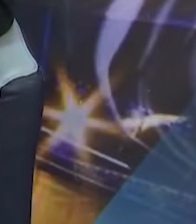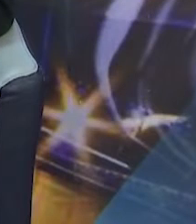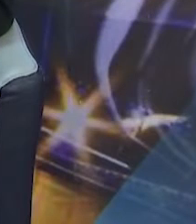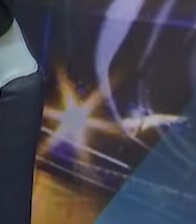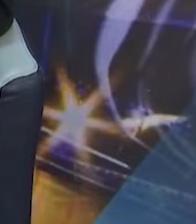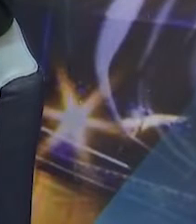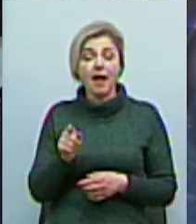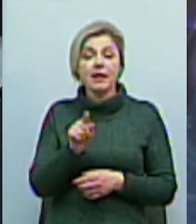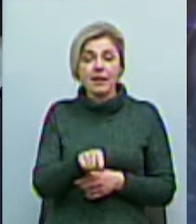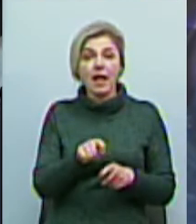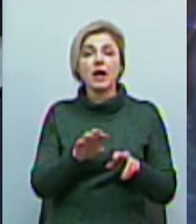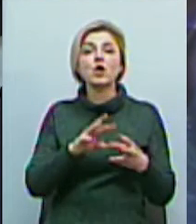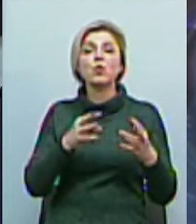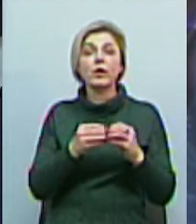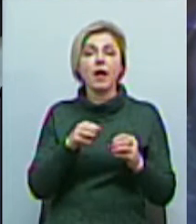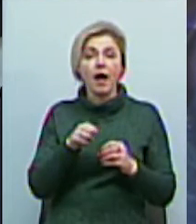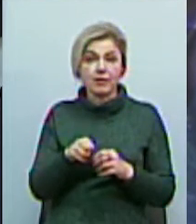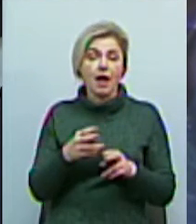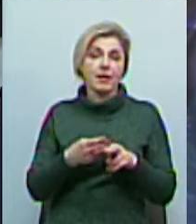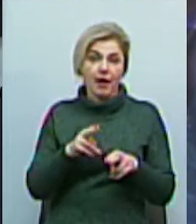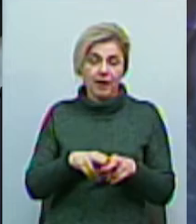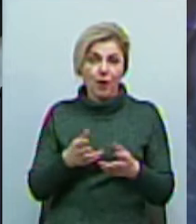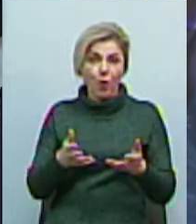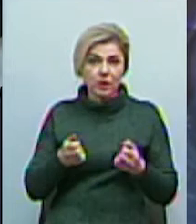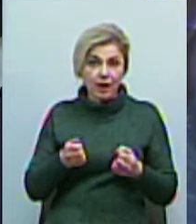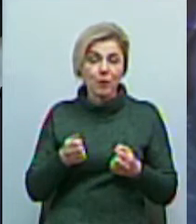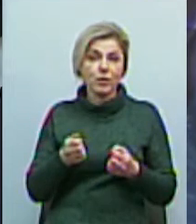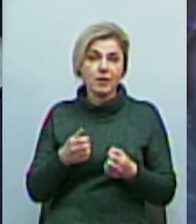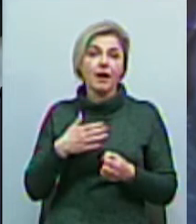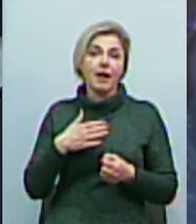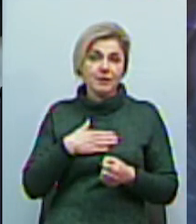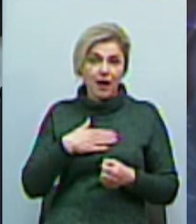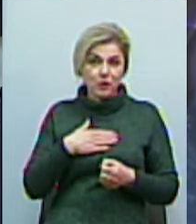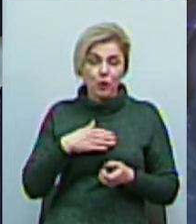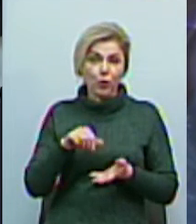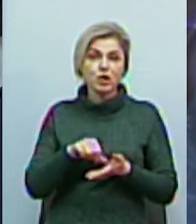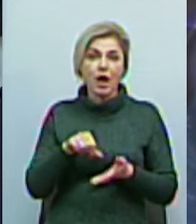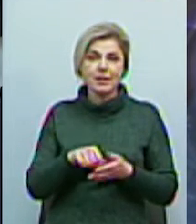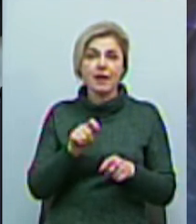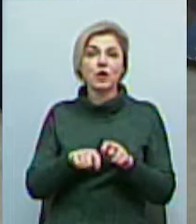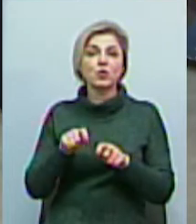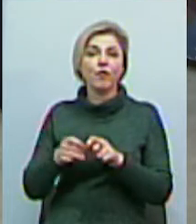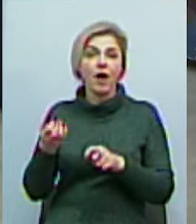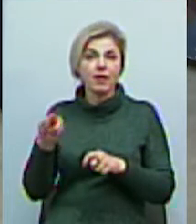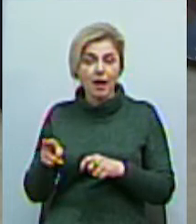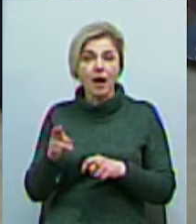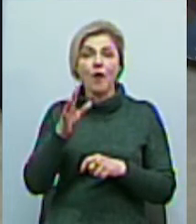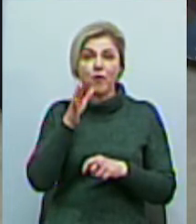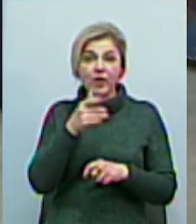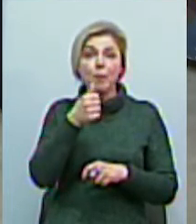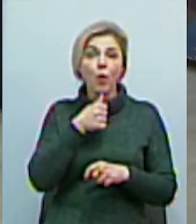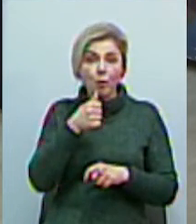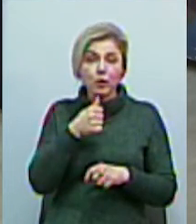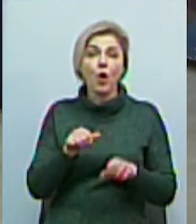ті результати, які отримують наші учасники тестування під час пробного,